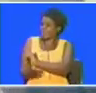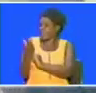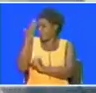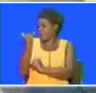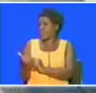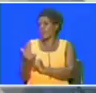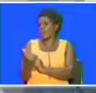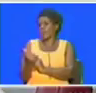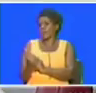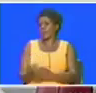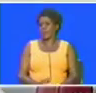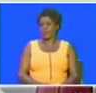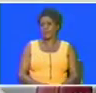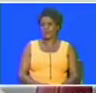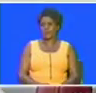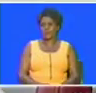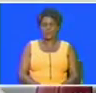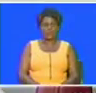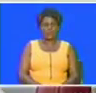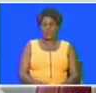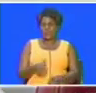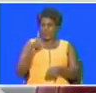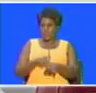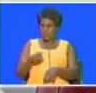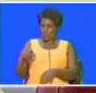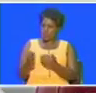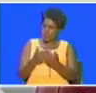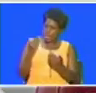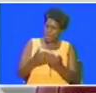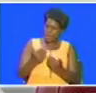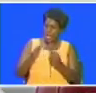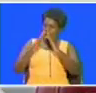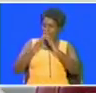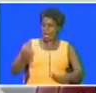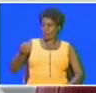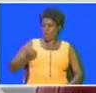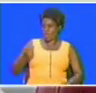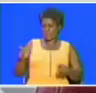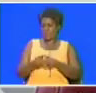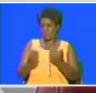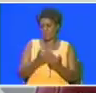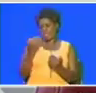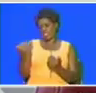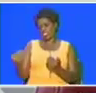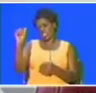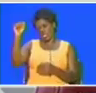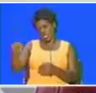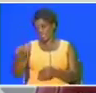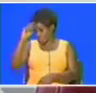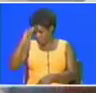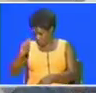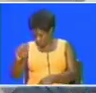wanafanya hivyo. Tukimalizia Bikifimbo, je, ni kweli kwamba jinsi unavyo treat house girl wako ndivyo wanavyo wa treat watoto wako? Ndio.